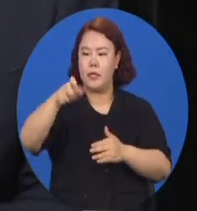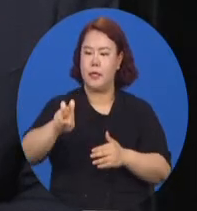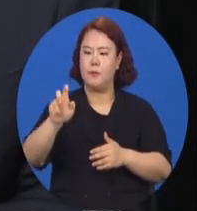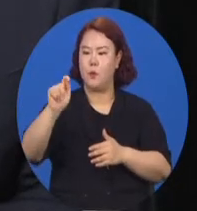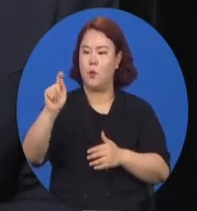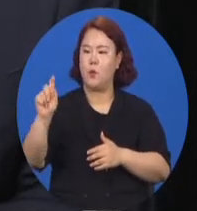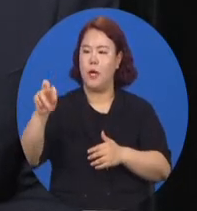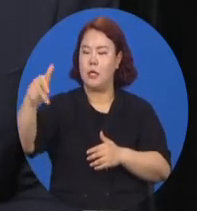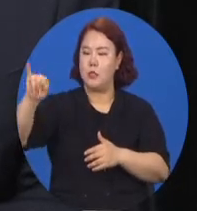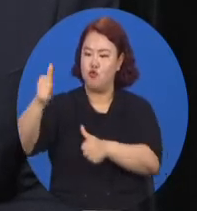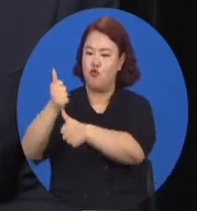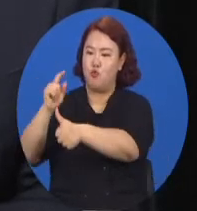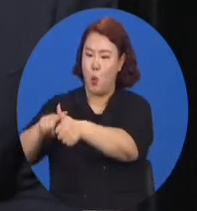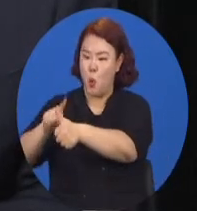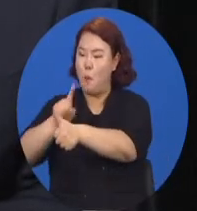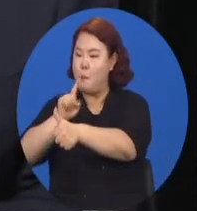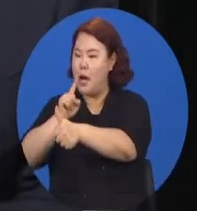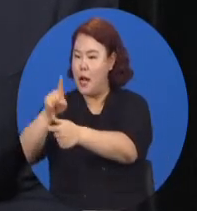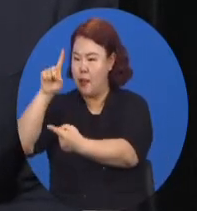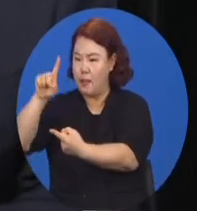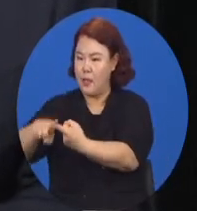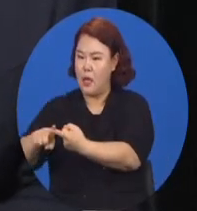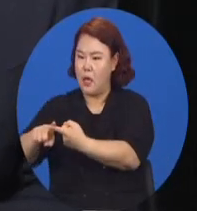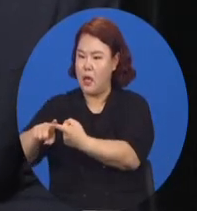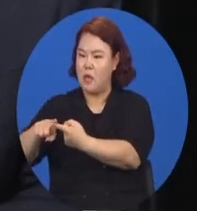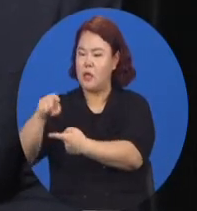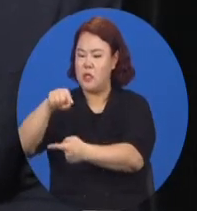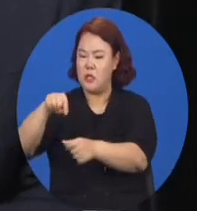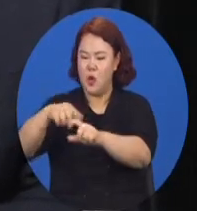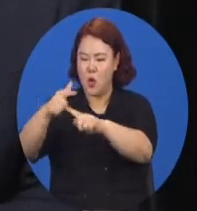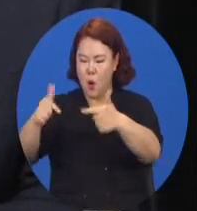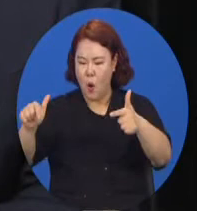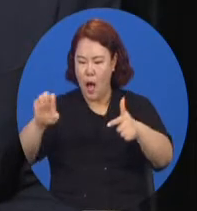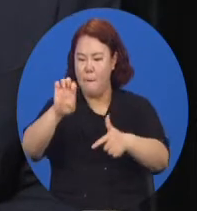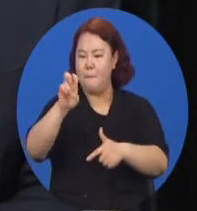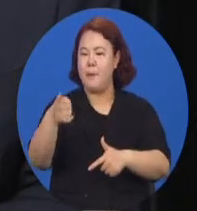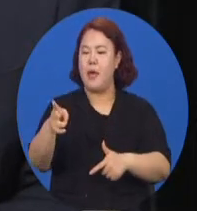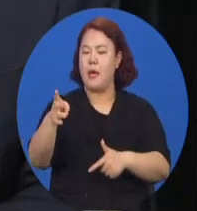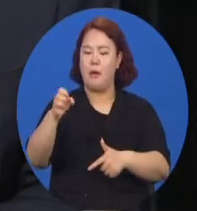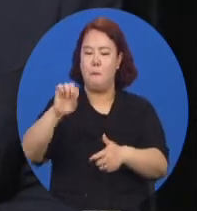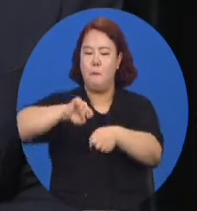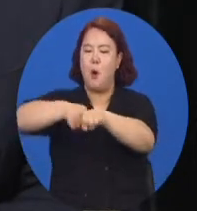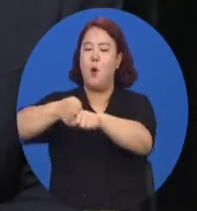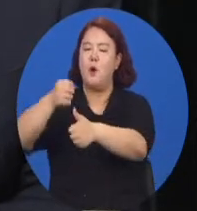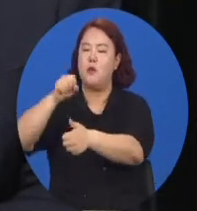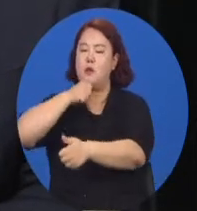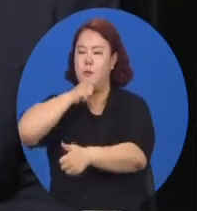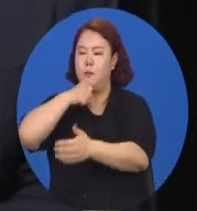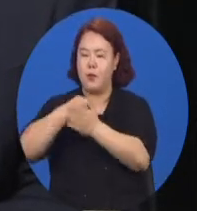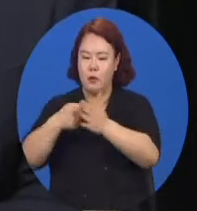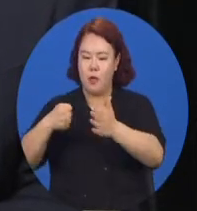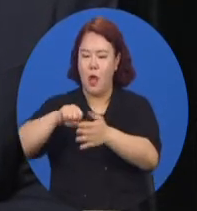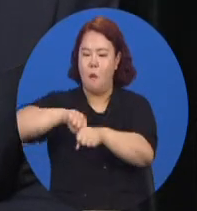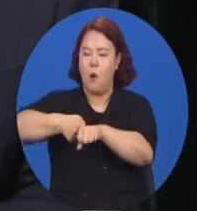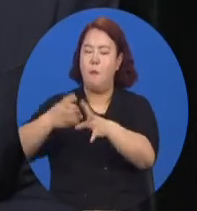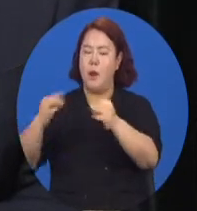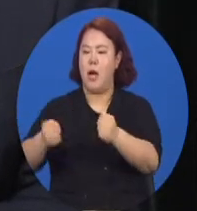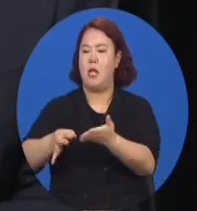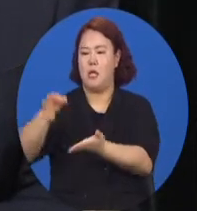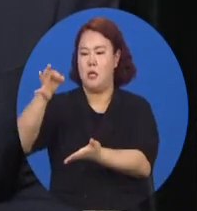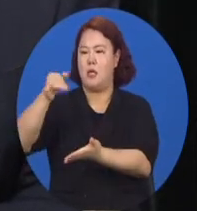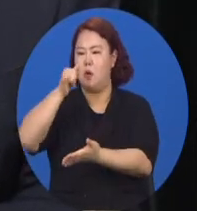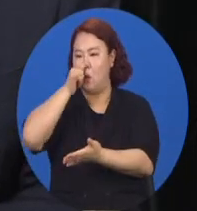후보께서 얘기했던 그런 페널티로 인해서 많은 벌가금이 가중되고 또 그로 인해서 배치되고 있던 공의